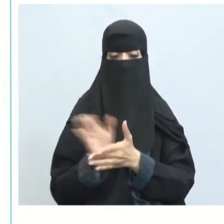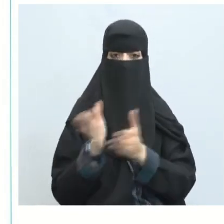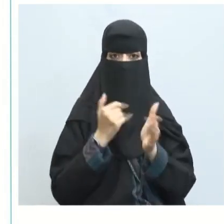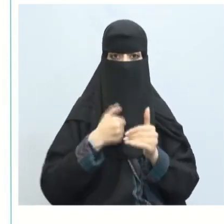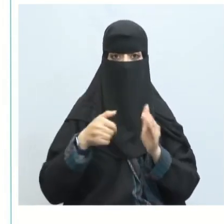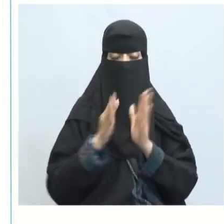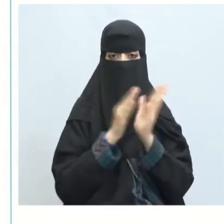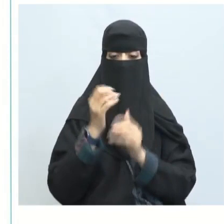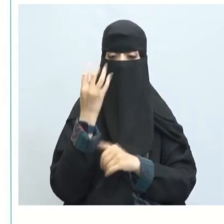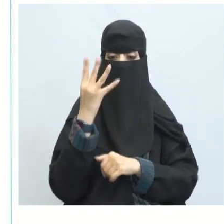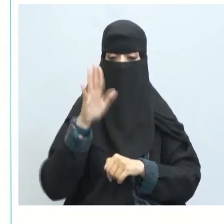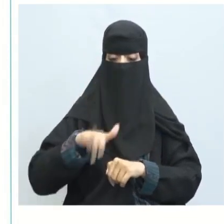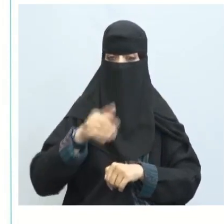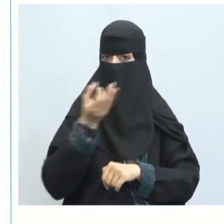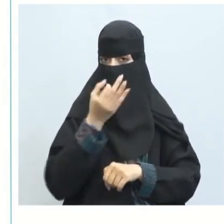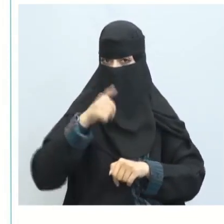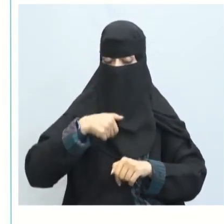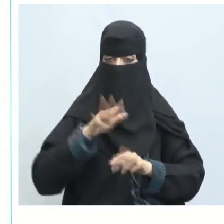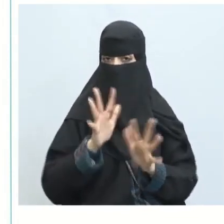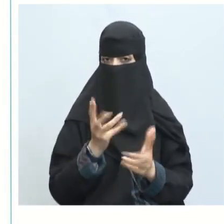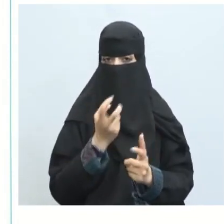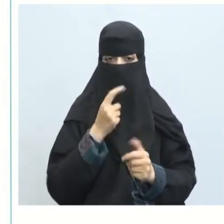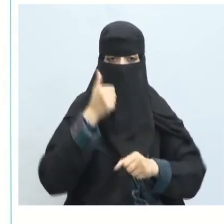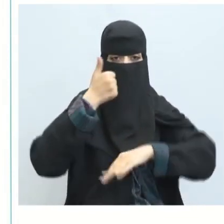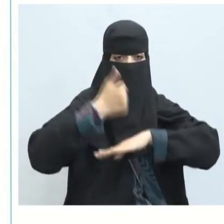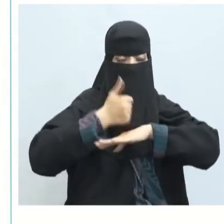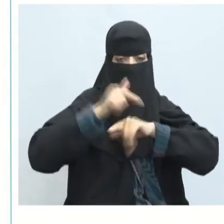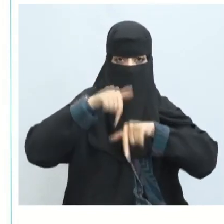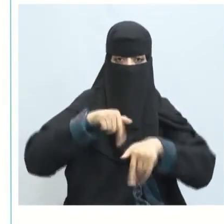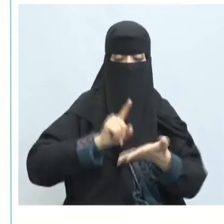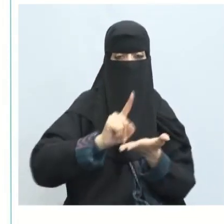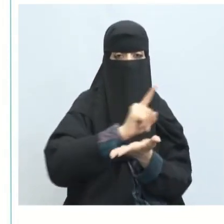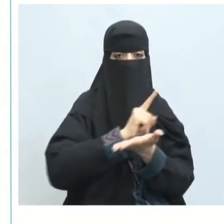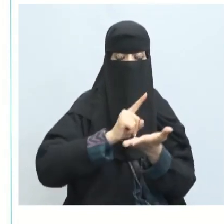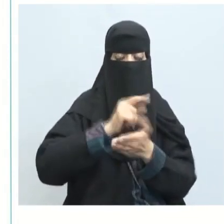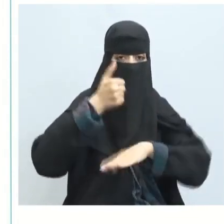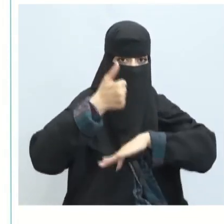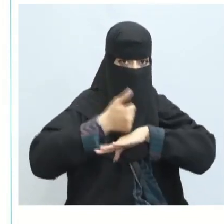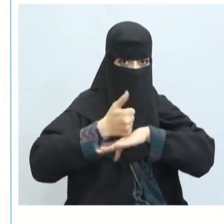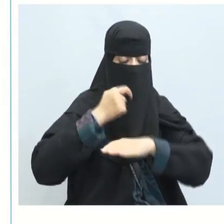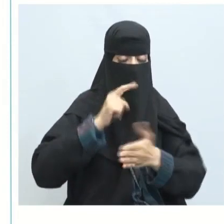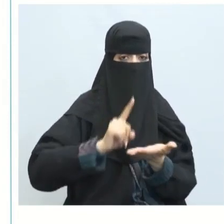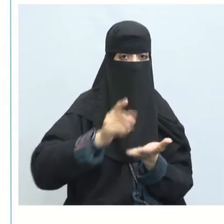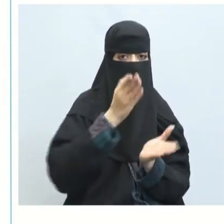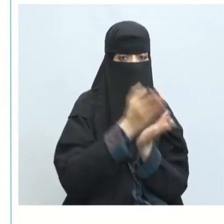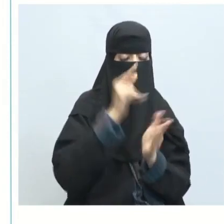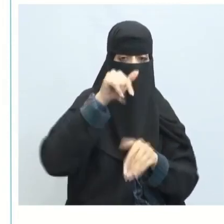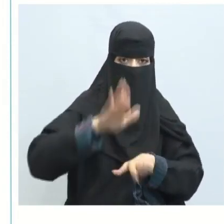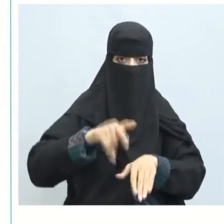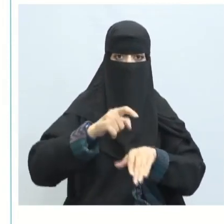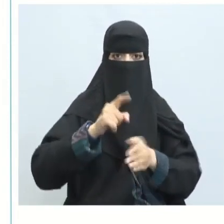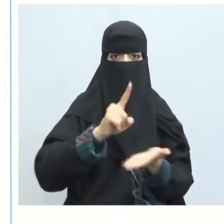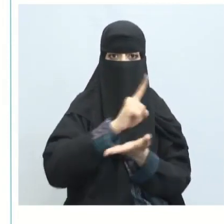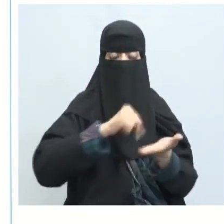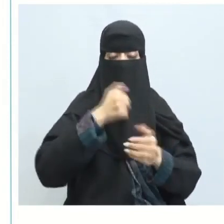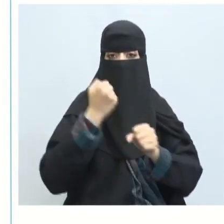الوحده الرابعه تحدثنا فيها عن قواعد السلوك في بيئه العمل ما بين الاتيكيت والبروتوكول عرفنا ماذا